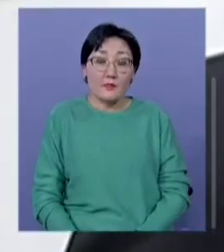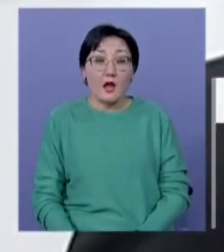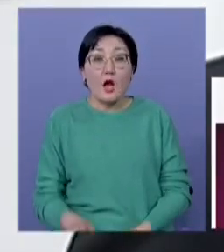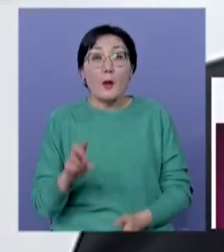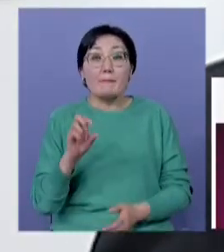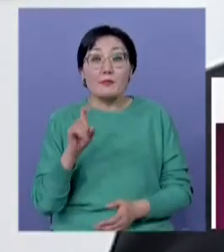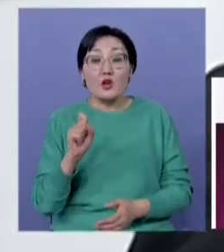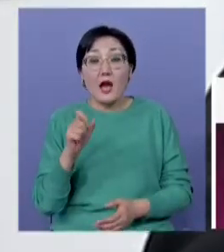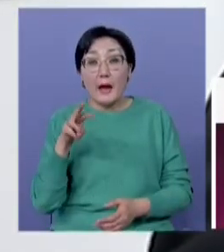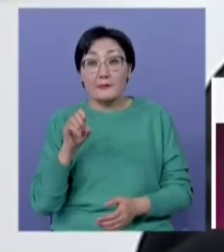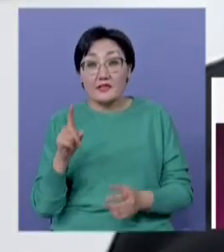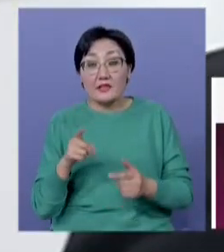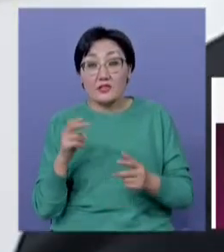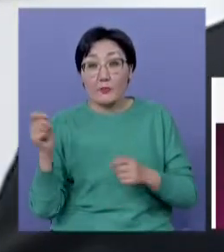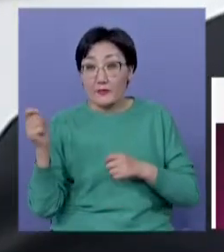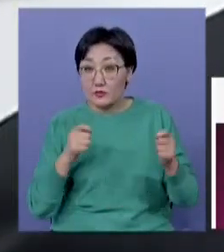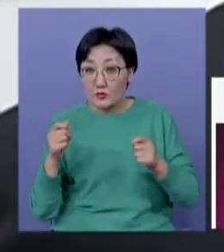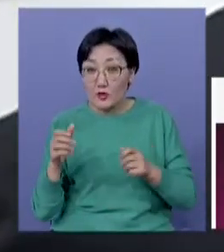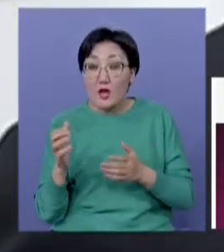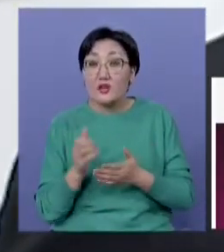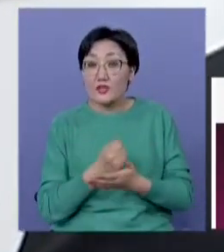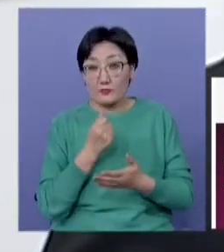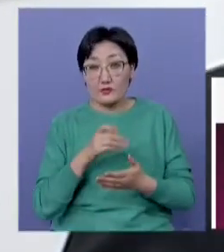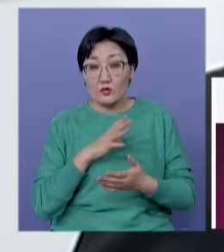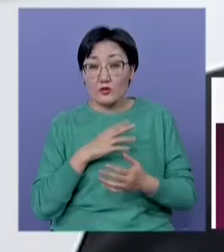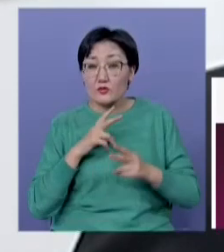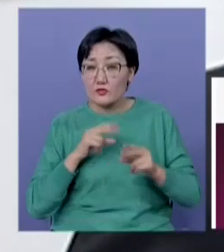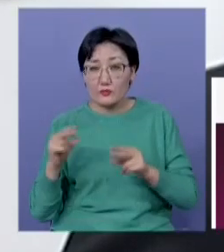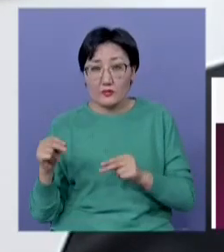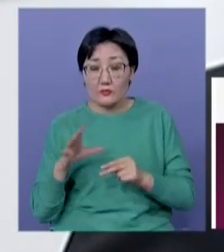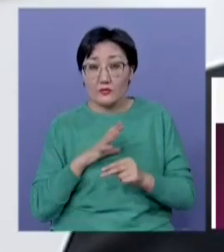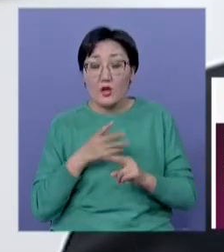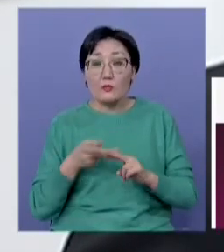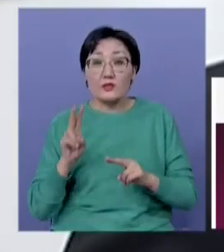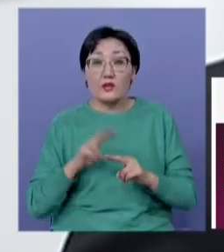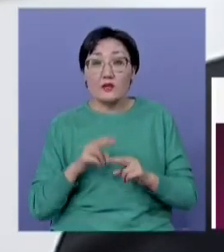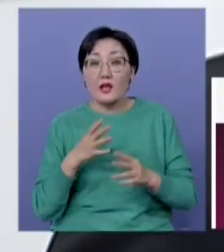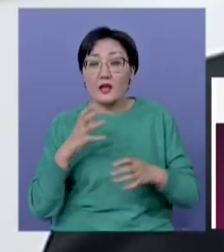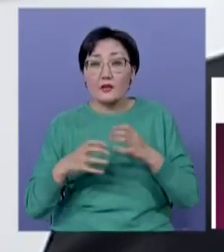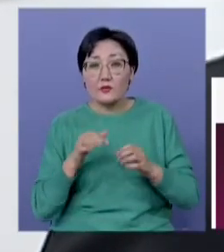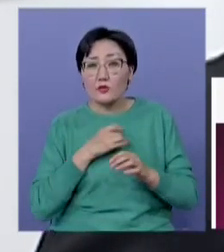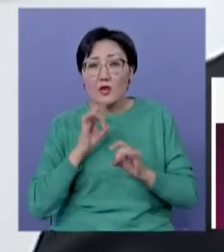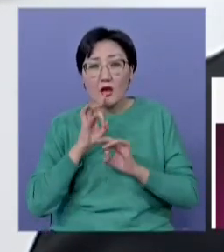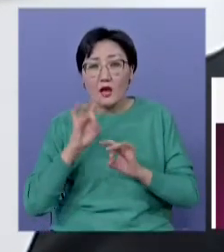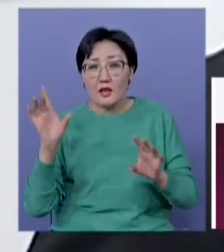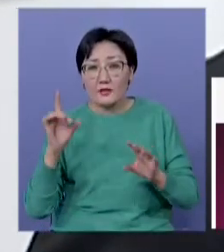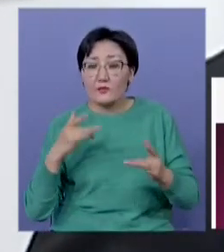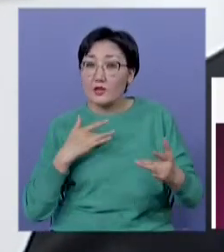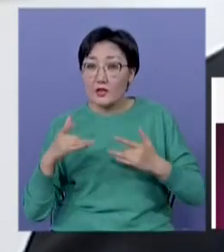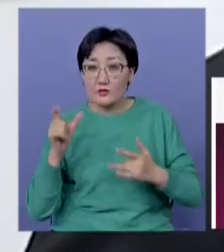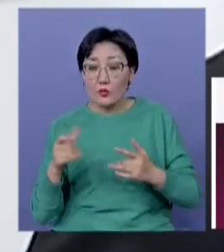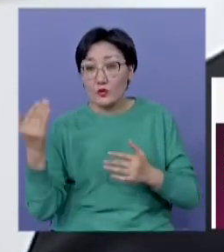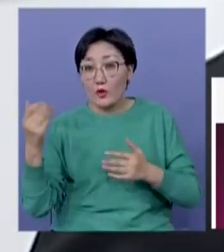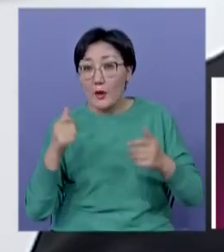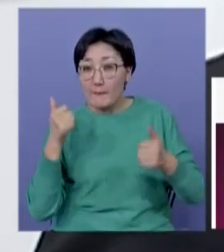Бибігүл Ахметқызының атындағы байқауда жеңімпаз атанғанымда бақытыма балаймын. Өйткені ол әлемдегі ең әйгілі сопрано иесі. Оның